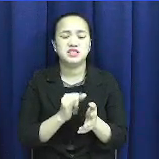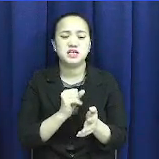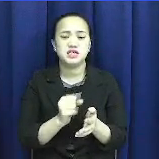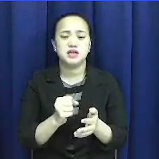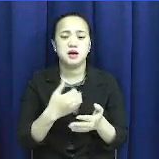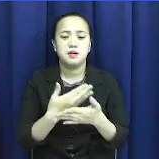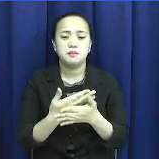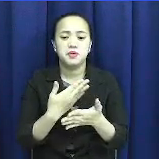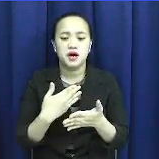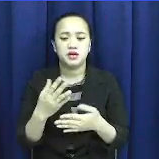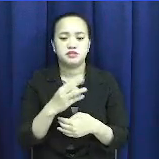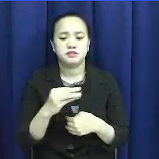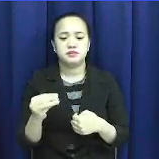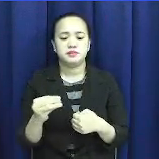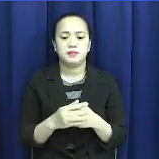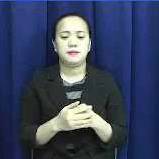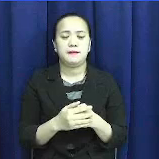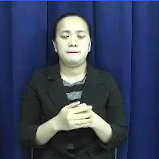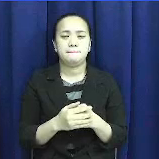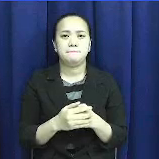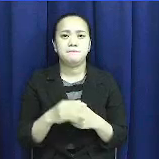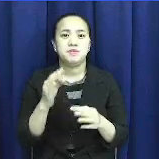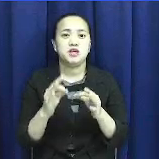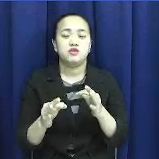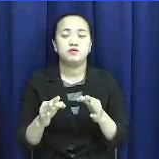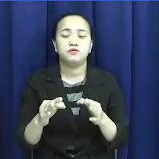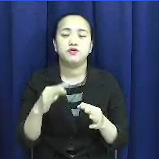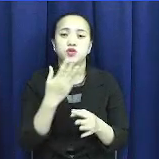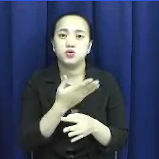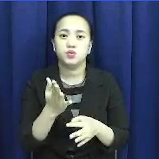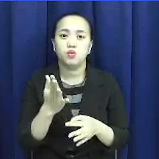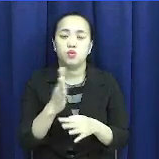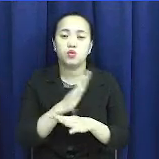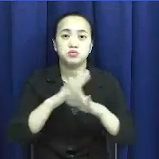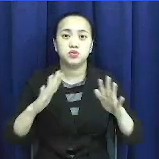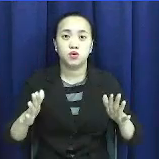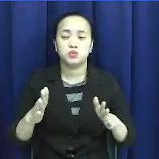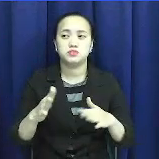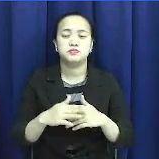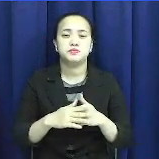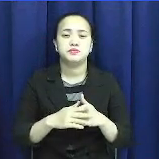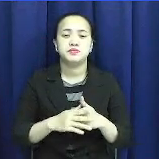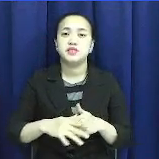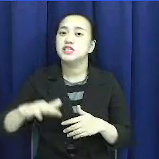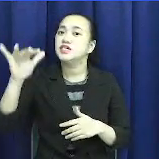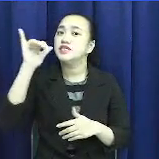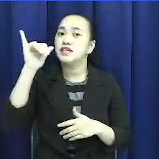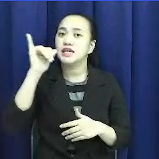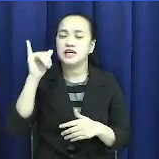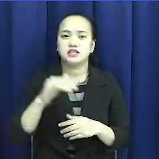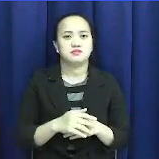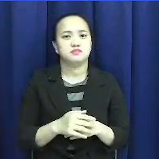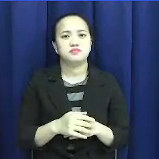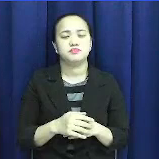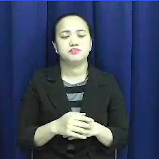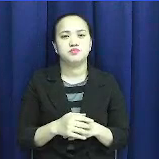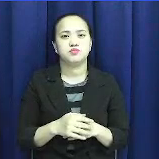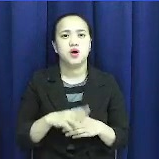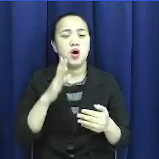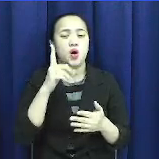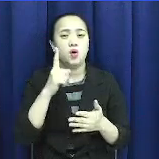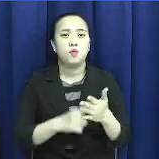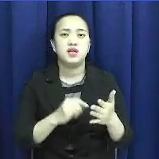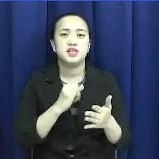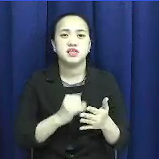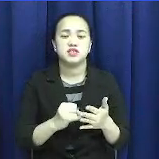ng pagtanggi mo sa sigarilyo? Bakit hindi ka naglalasing or umiinom ng alak? Ano ang katuruan behind that? Bakit